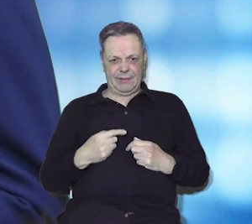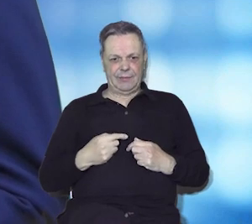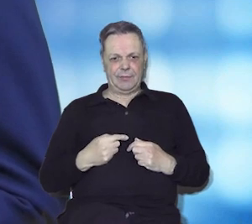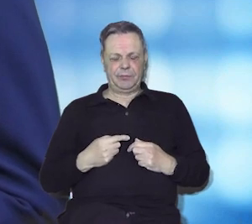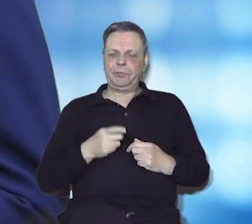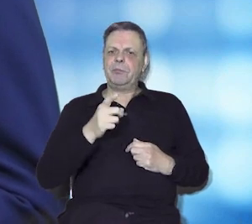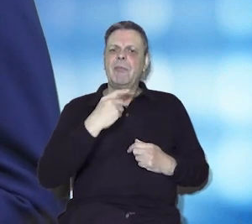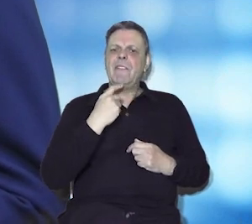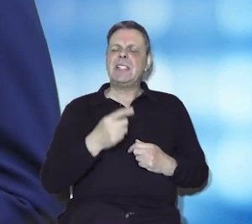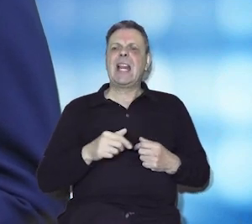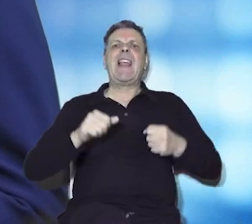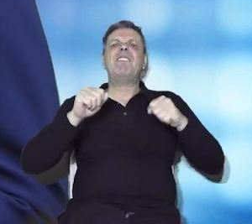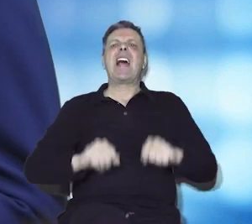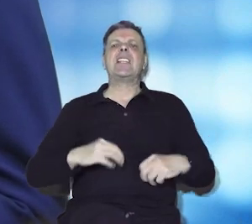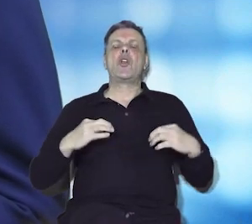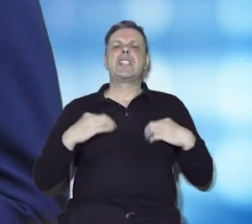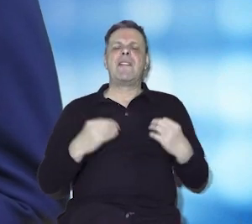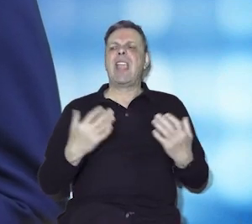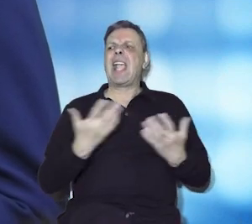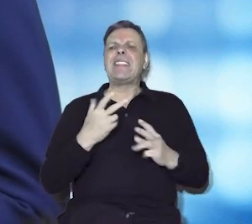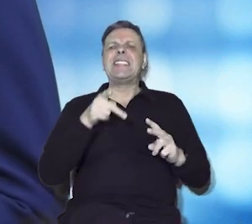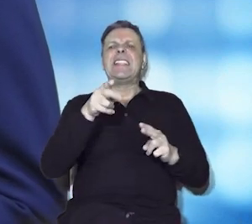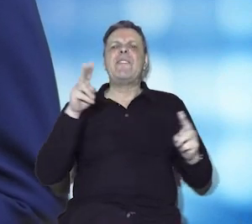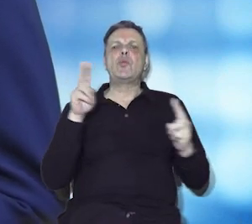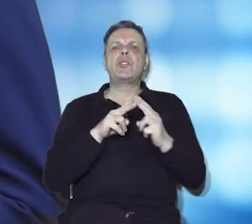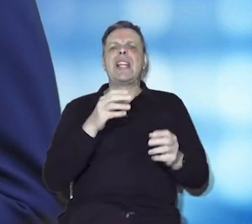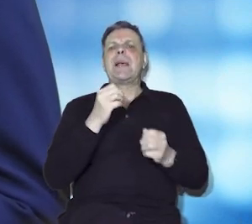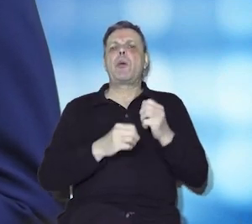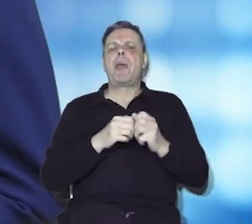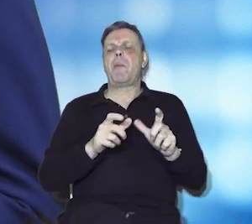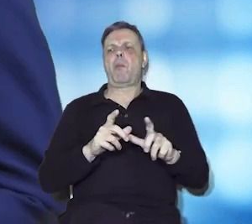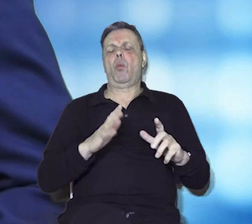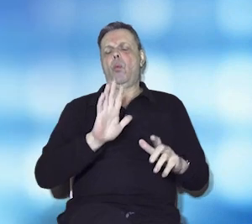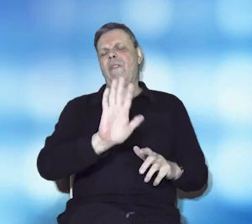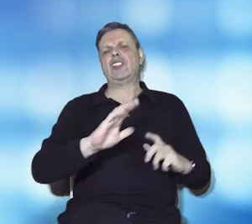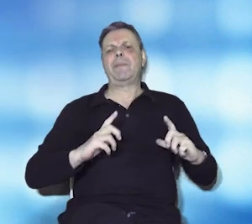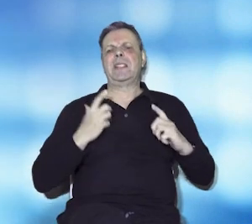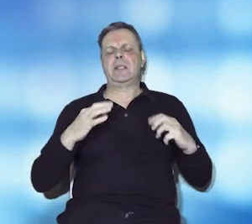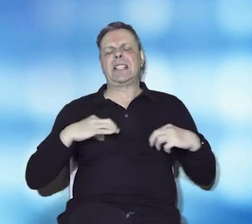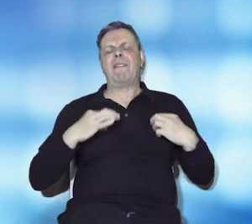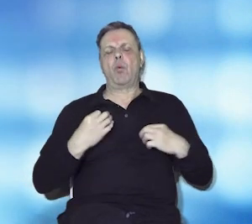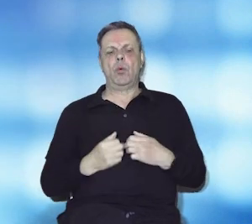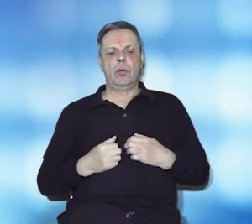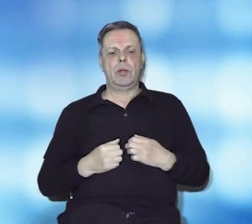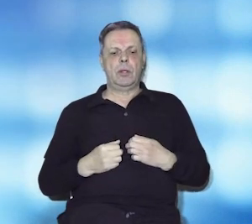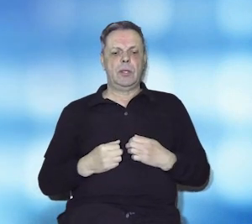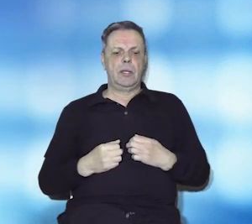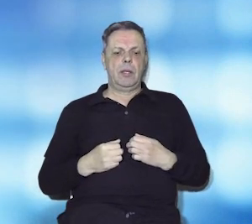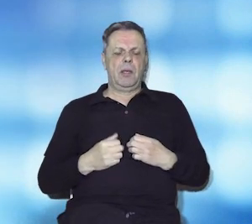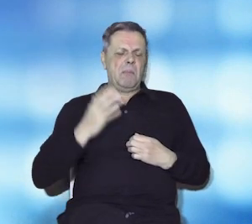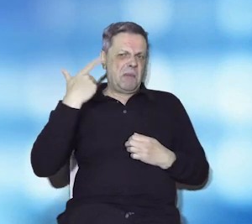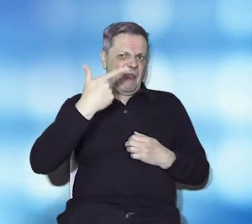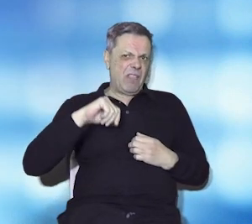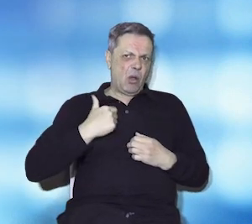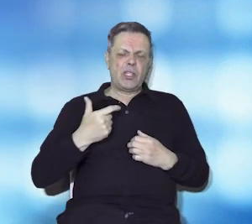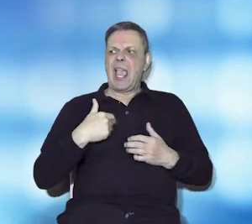rekli ste vlastito zdravlje. Kada ste se susreli s tim problemima u zdravlju? Pa iskreno mogu reći da prije neke 2 godine